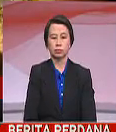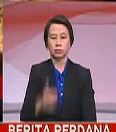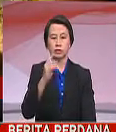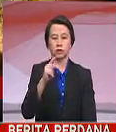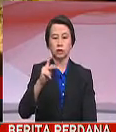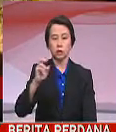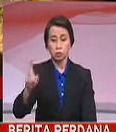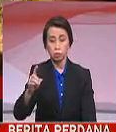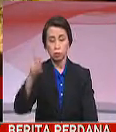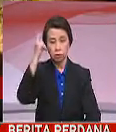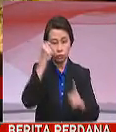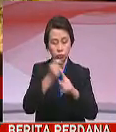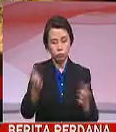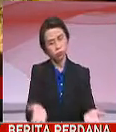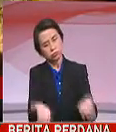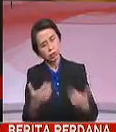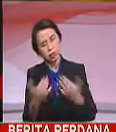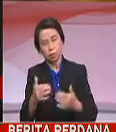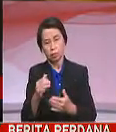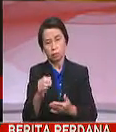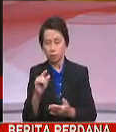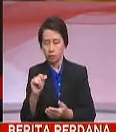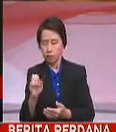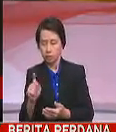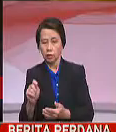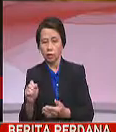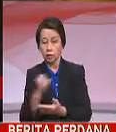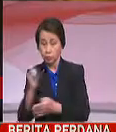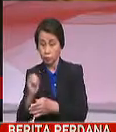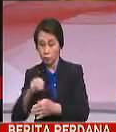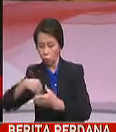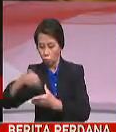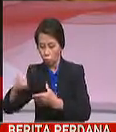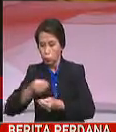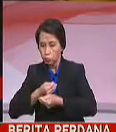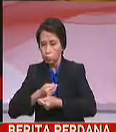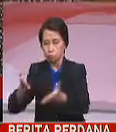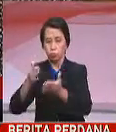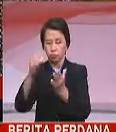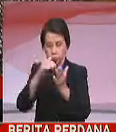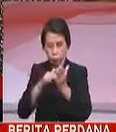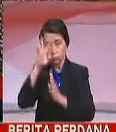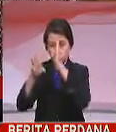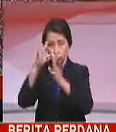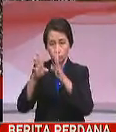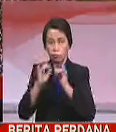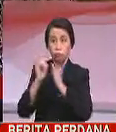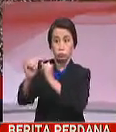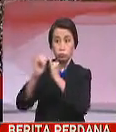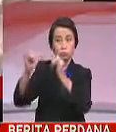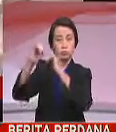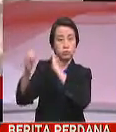DKD antara lain bertujuan menggalakkan penggiat industri dalam penghasilan penerbitan dan penyebaran kandungan kreatif bertaraf